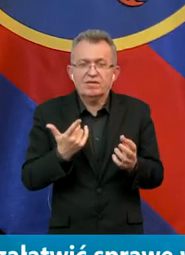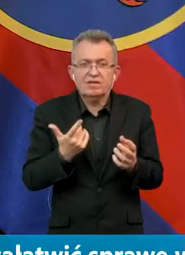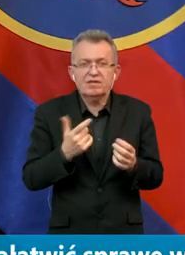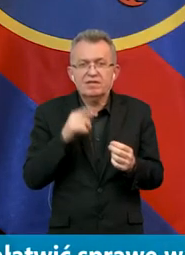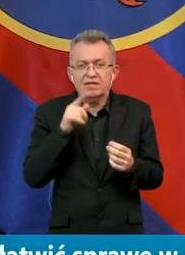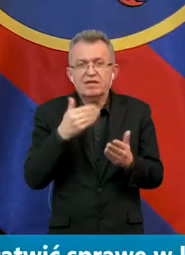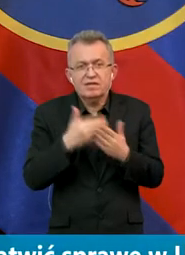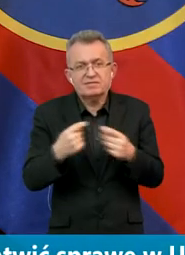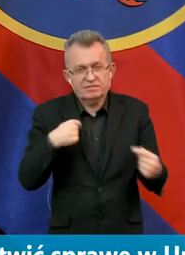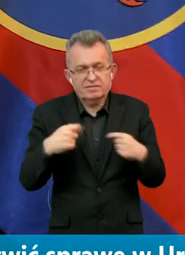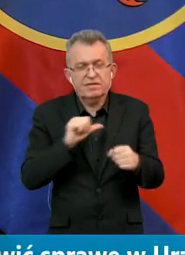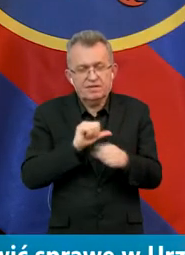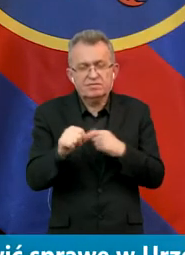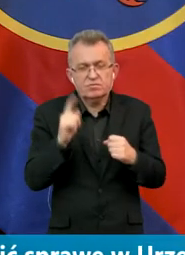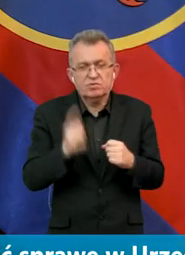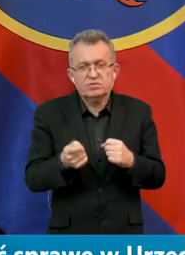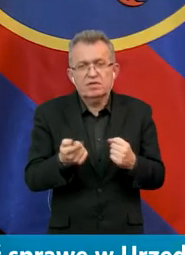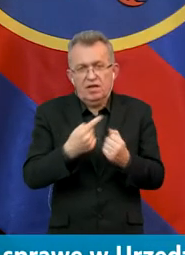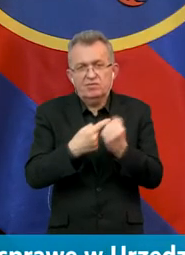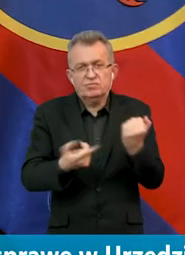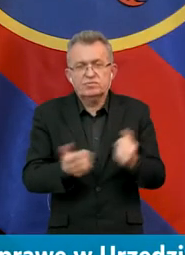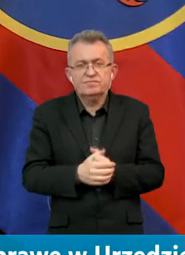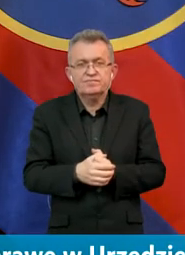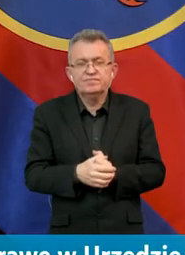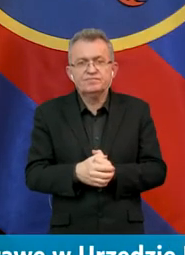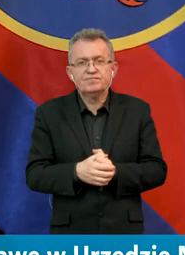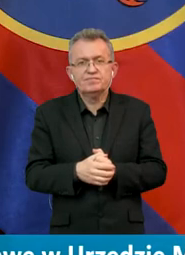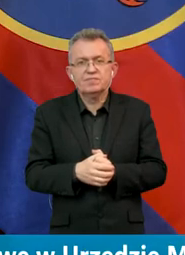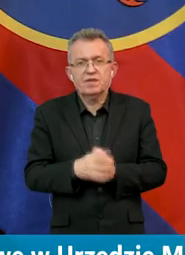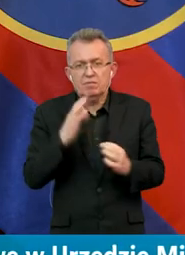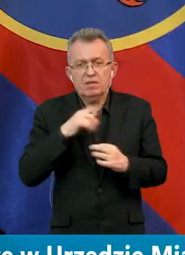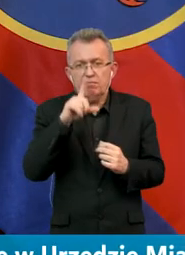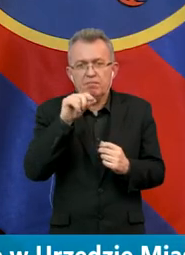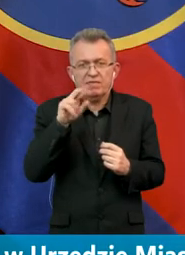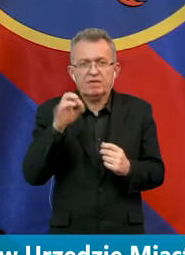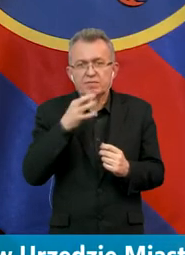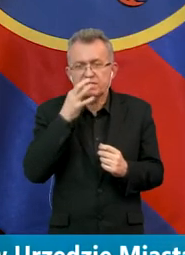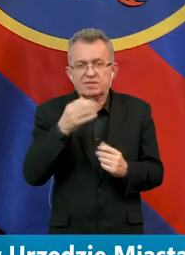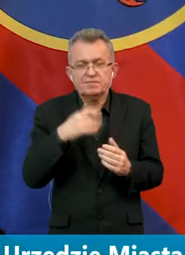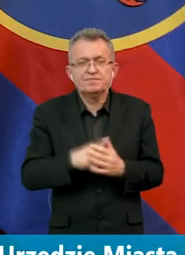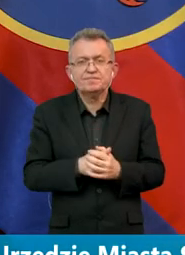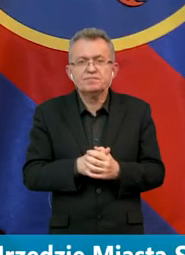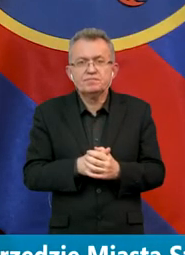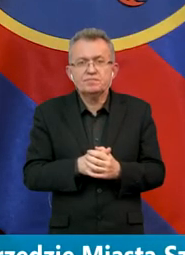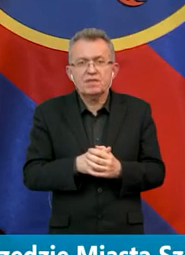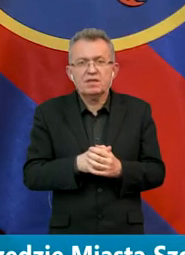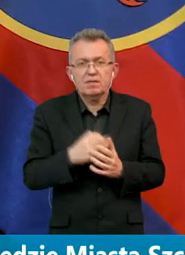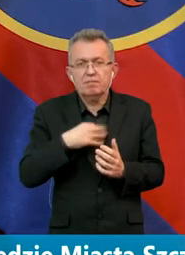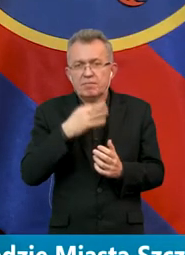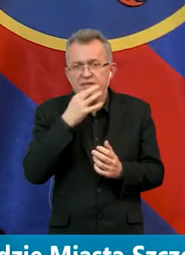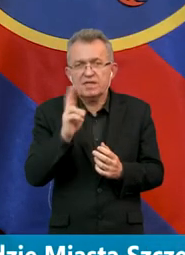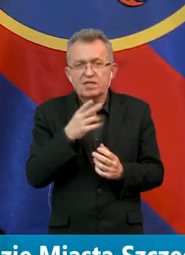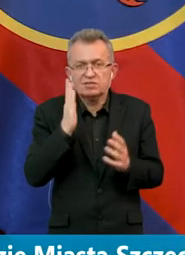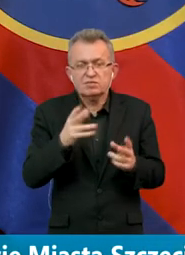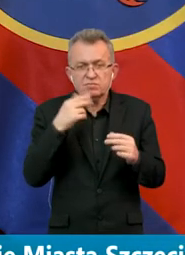tą dolegliwością musimy się liczyć. Pan Patryk pyta. Dzień dobry, panie prezydencie. Ja mam pytanie o to, kiedy Szczecin